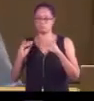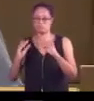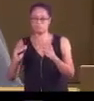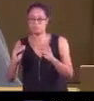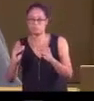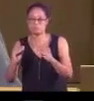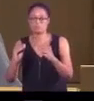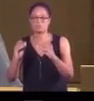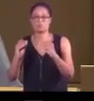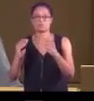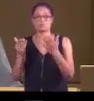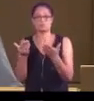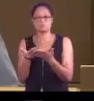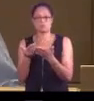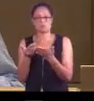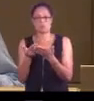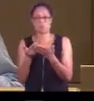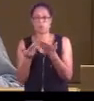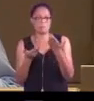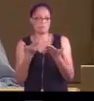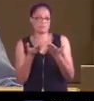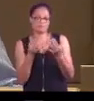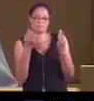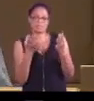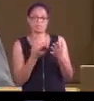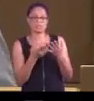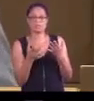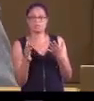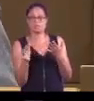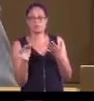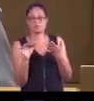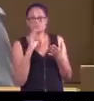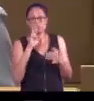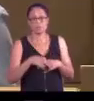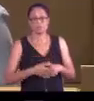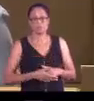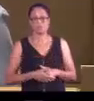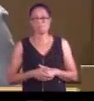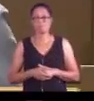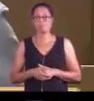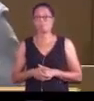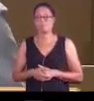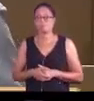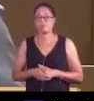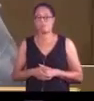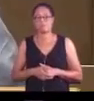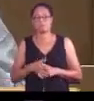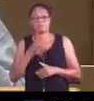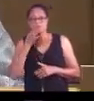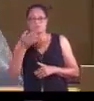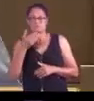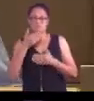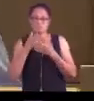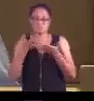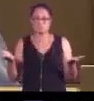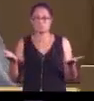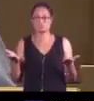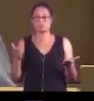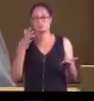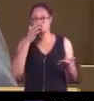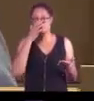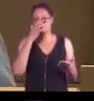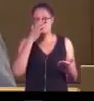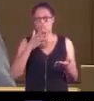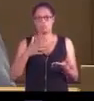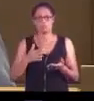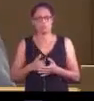montre en réalité ce qu'on affiche. Peut-être que je donne un coup de main là au président de Martinique Transport, mais je le dis là, je lui avais dit d'ailleurs que je le dirai en